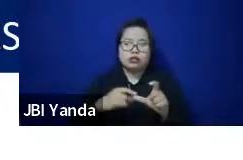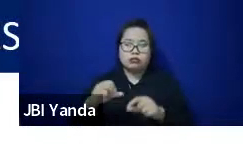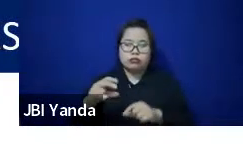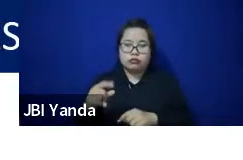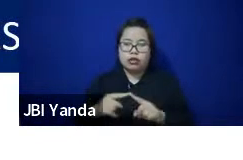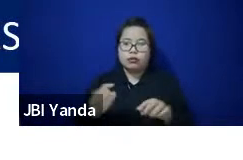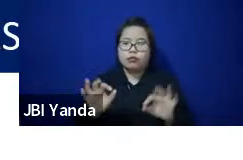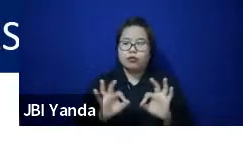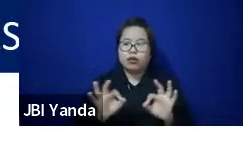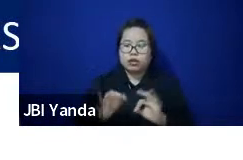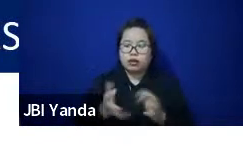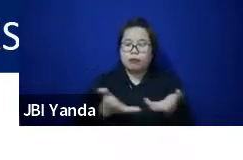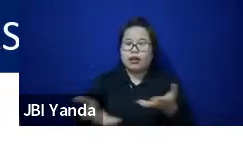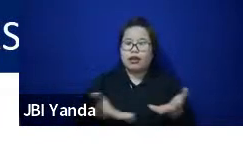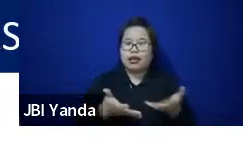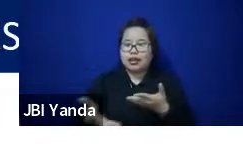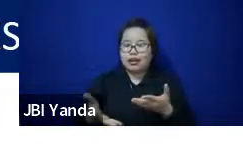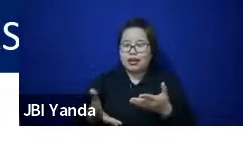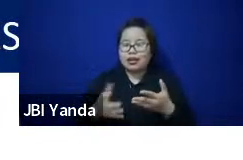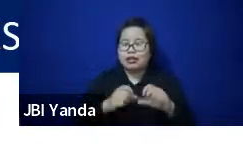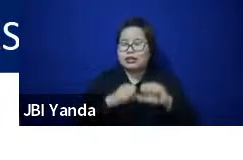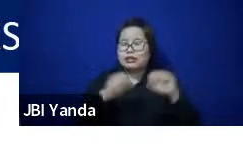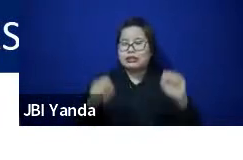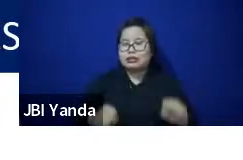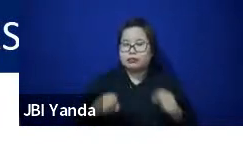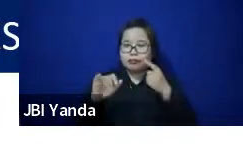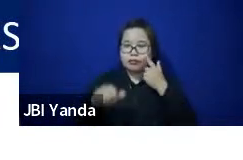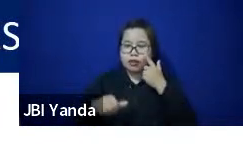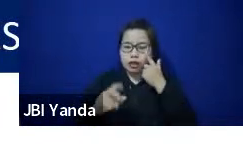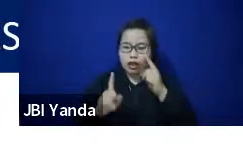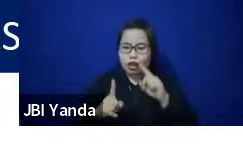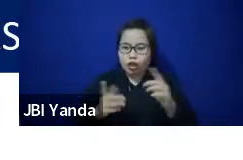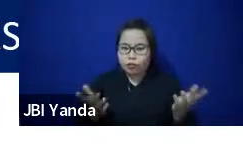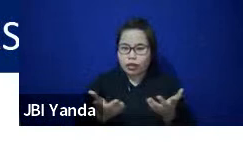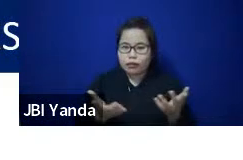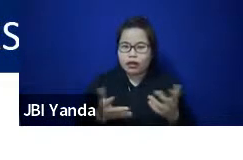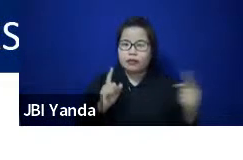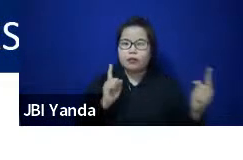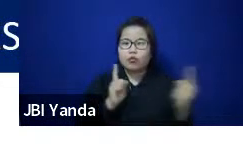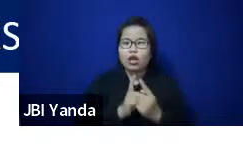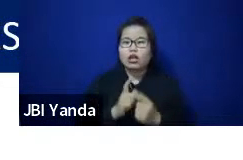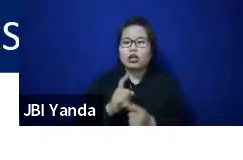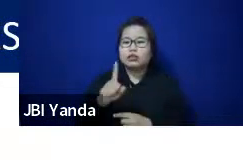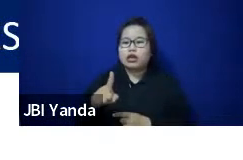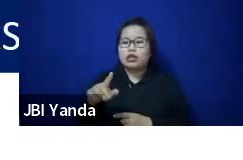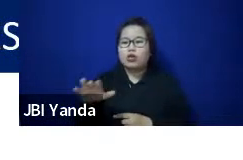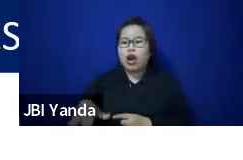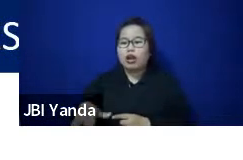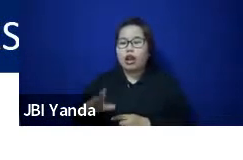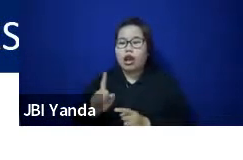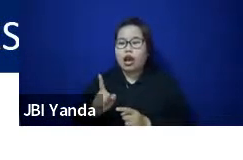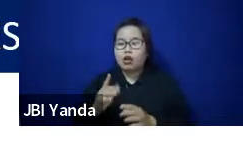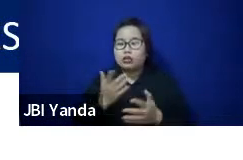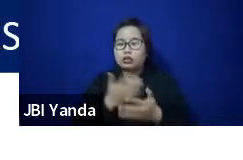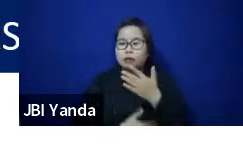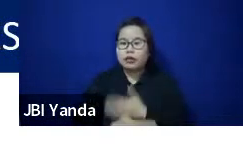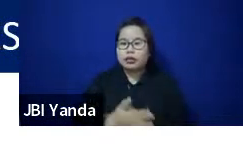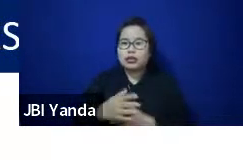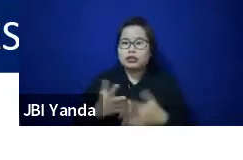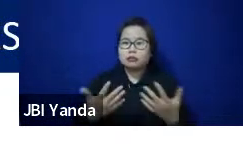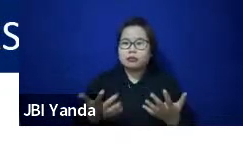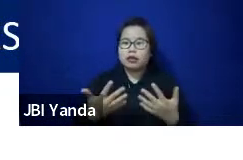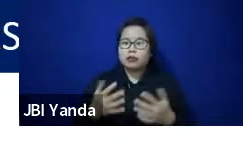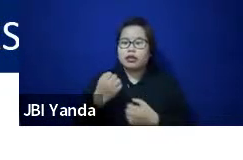yang sistematis ya, bagaimana ketika menemukan satu anak misalnya dengan disabilitas, kemudian bagaimana dia